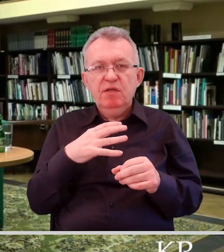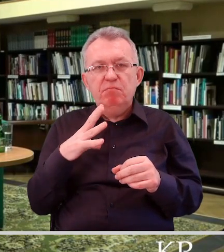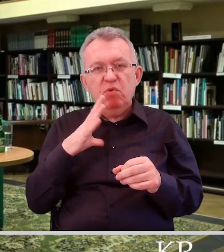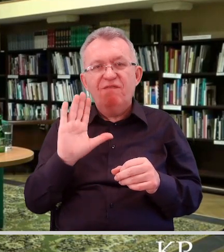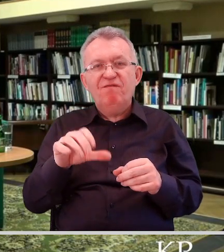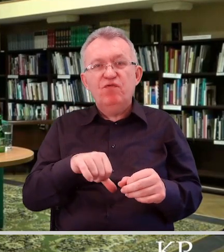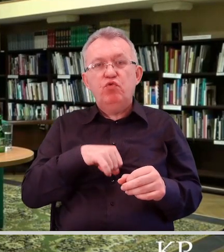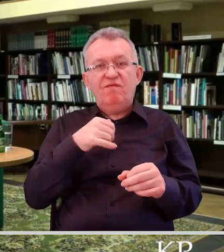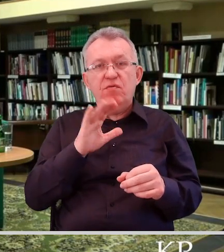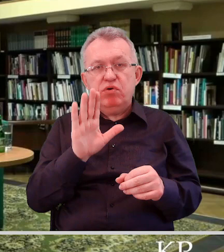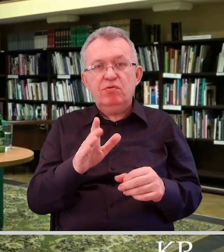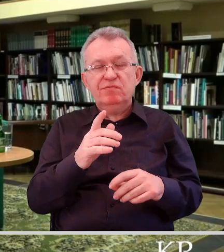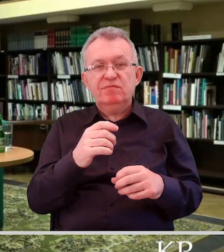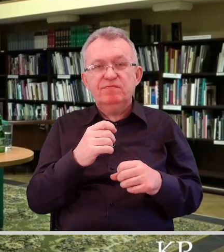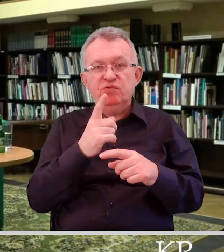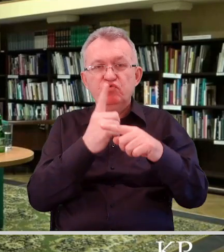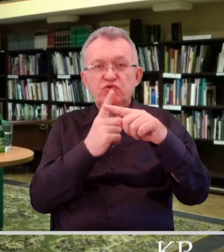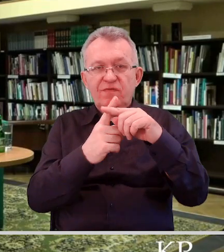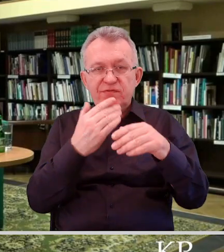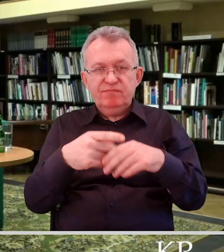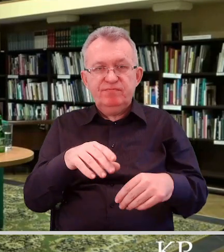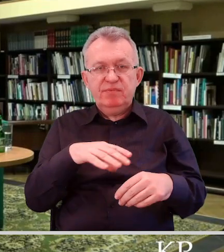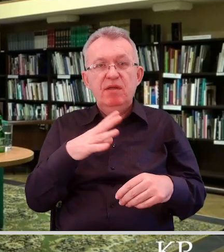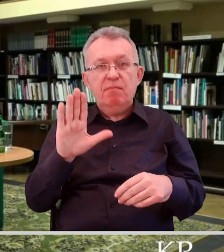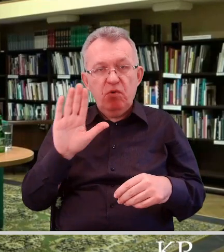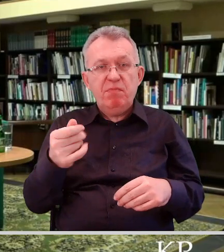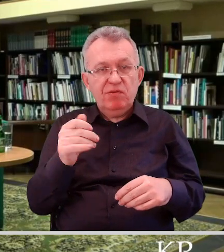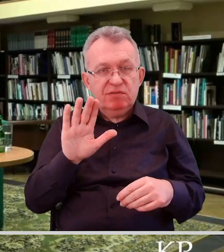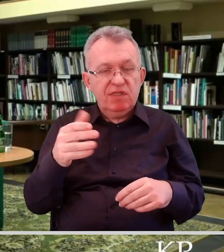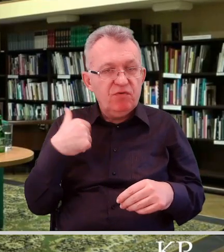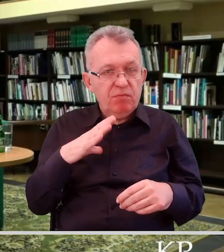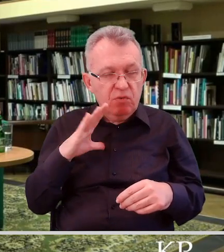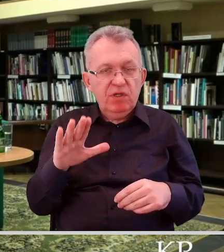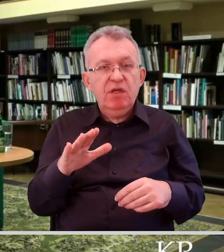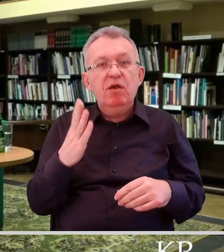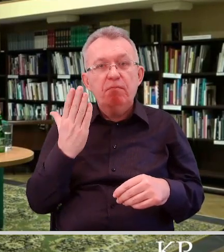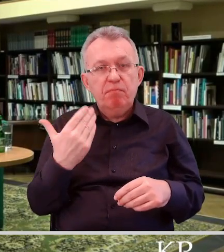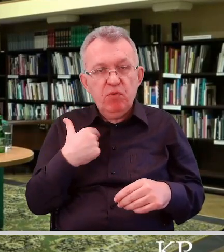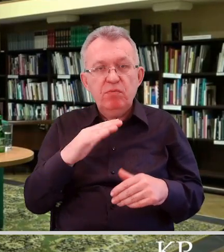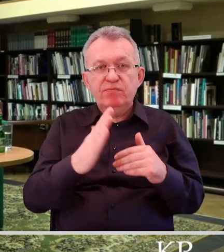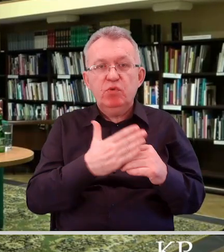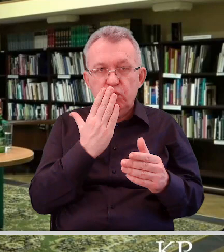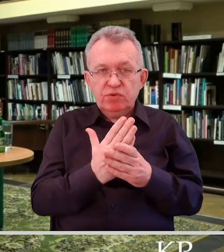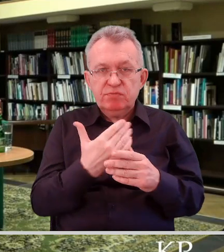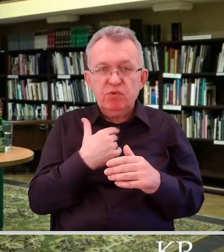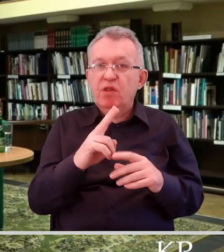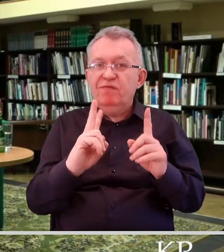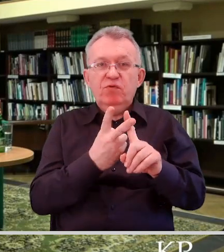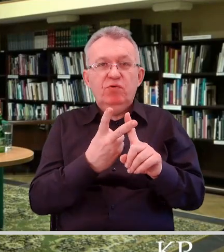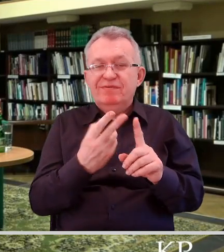najczęściej wdowami po krzyżowcach, ale to były niezależne kobiety, miały pieniądze, już były kiedyś mężatkami, nie chciały jeszcze raz nimi